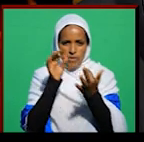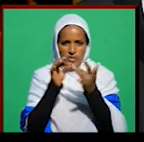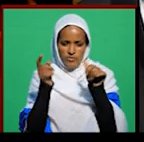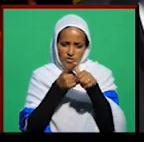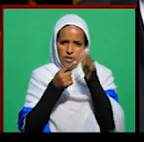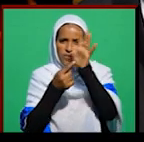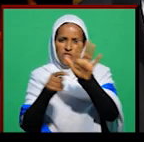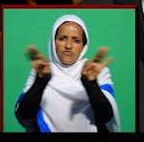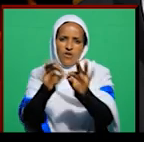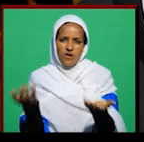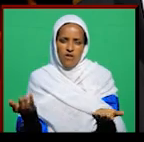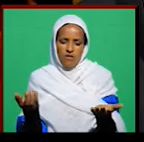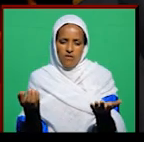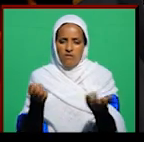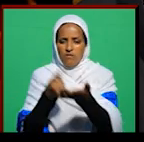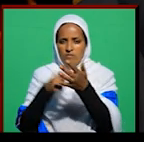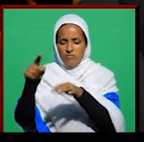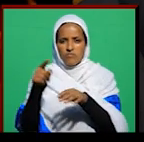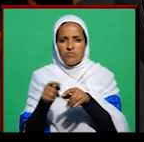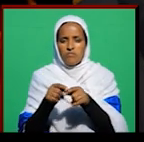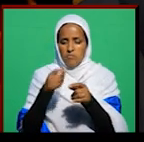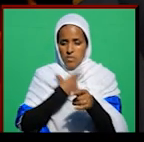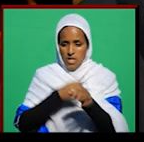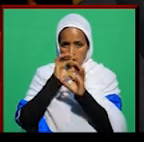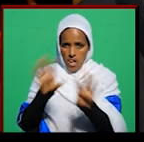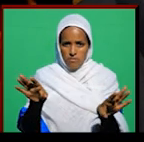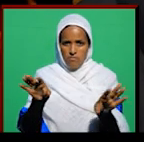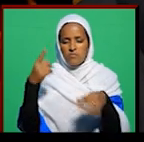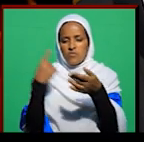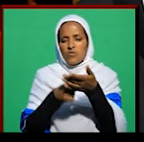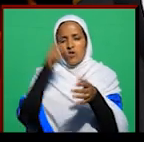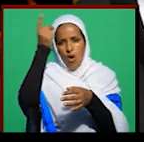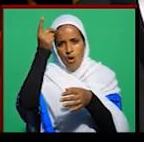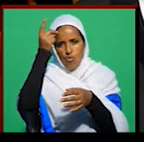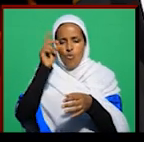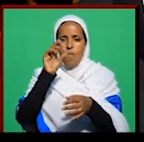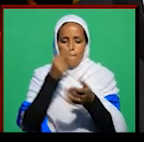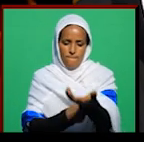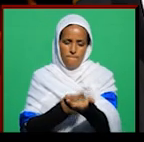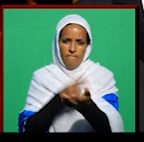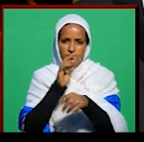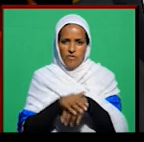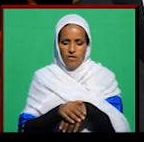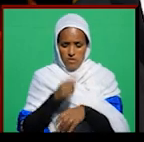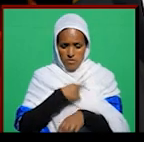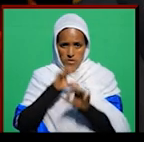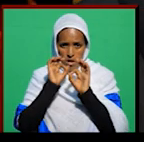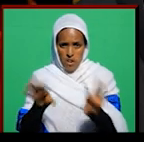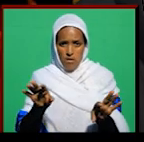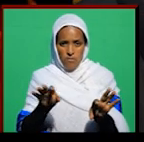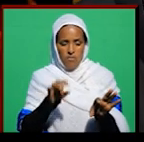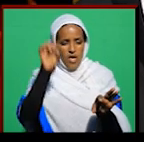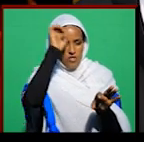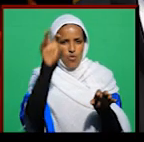ለመመረጥ ምልክት ያስፈልጋል። ነቁጥ የሌለው የያዕቆብ በግ አይደለም። በቃ ነቁጥ ያላቸው የያዕቆብ በጎች ናቸው፣ ነቁጥ የሌላቸው ደግሞ የኤሳው